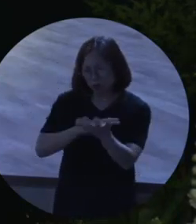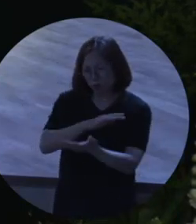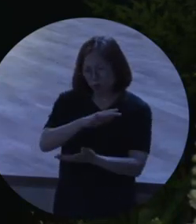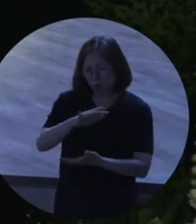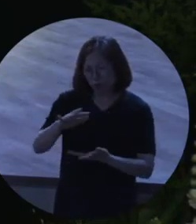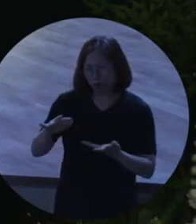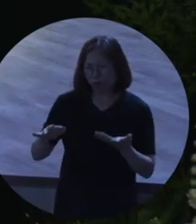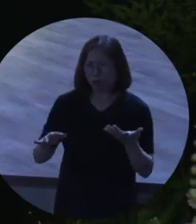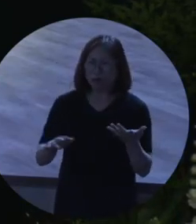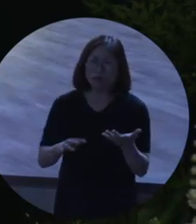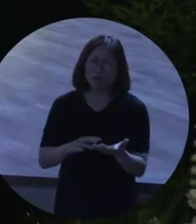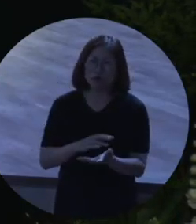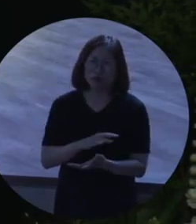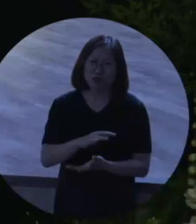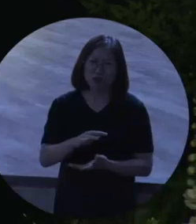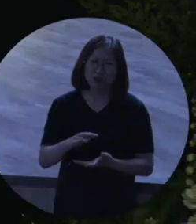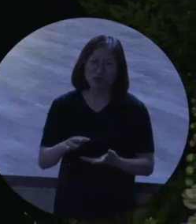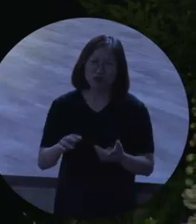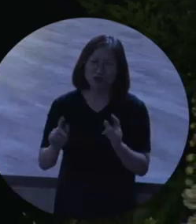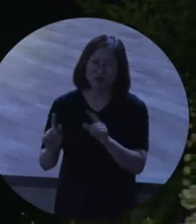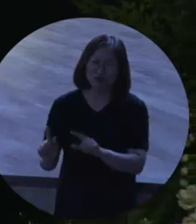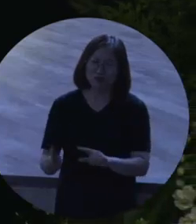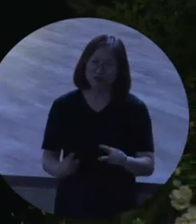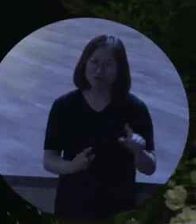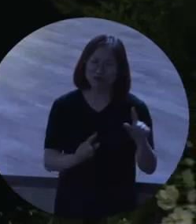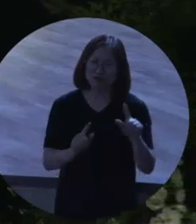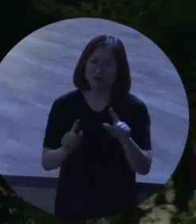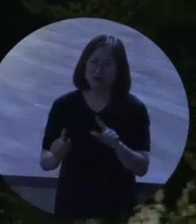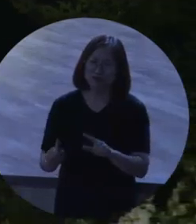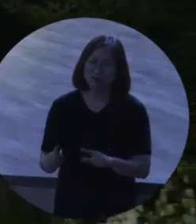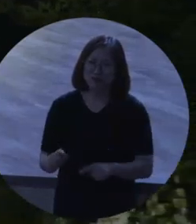하나도 없네.